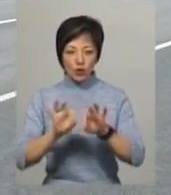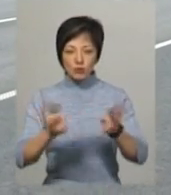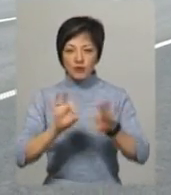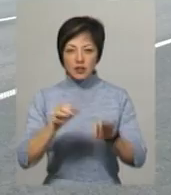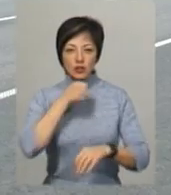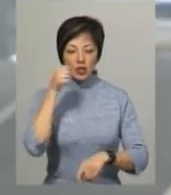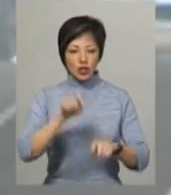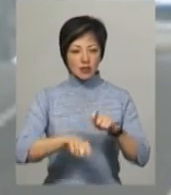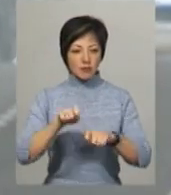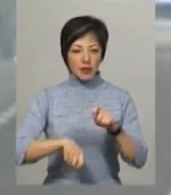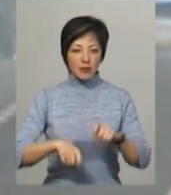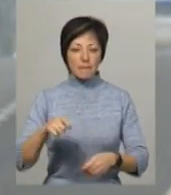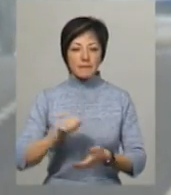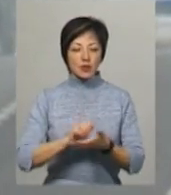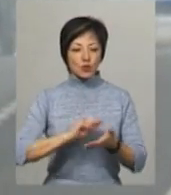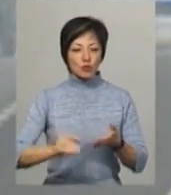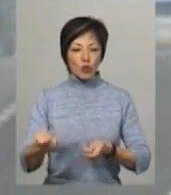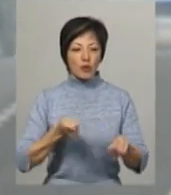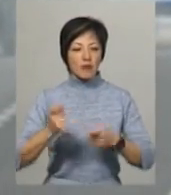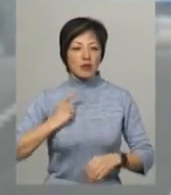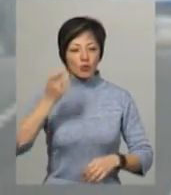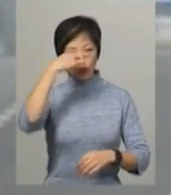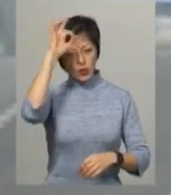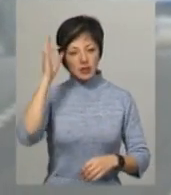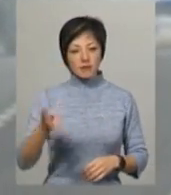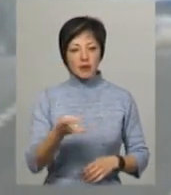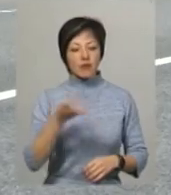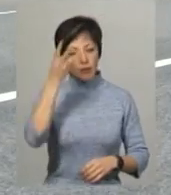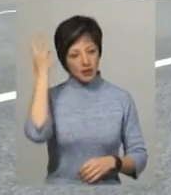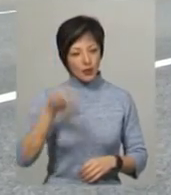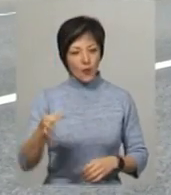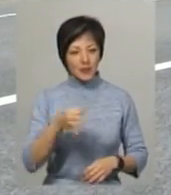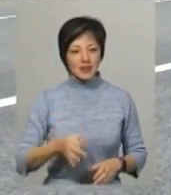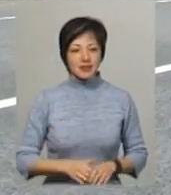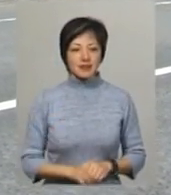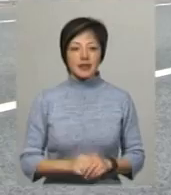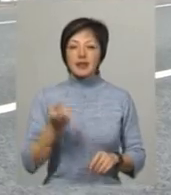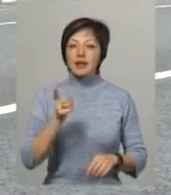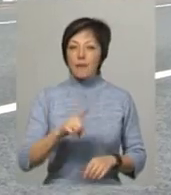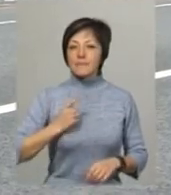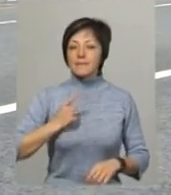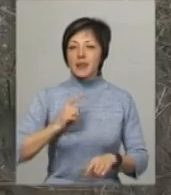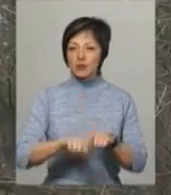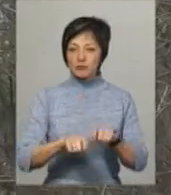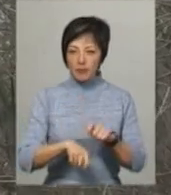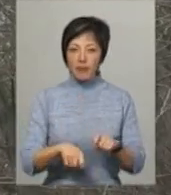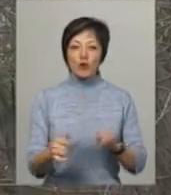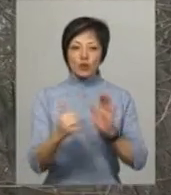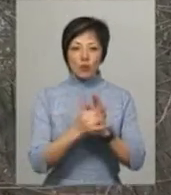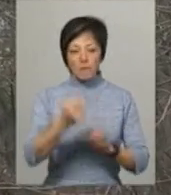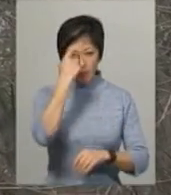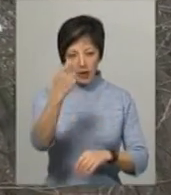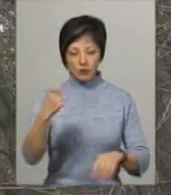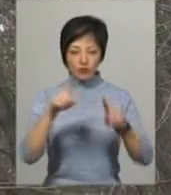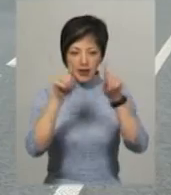розповідає старший інспектор прес-служби управління патрульної поліції в Хмельницькій області Роман Мартинюк. Там, де патрульні працюють з TrueCam, встановлені